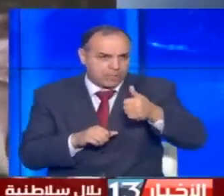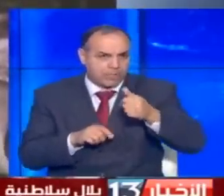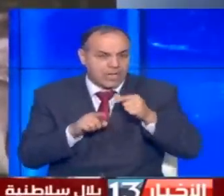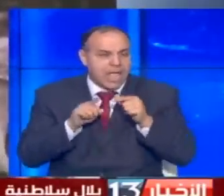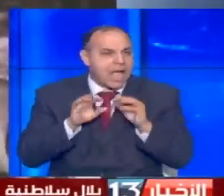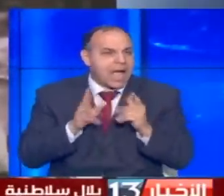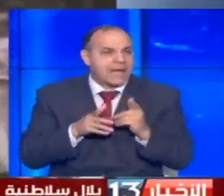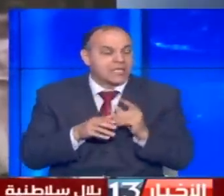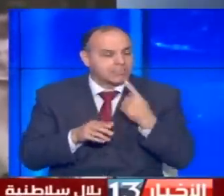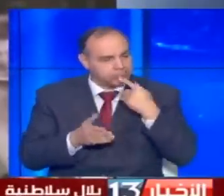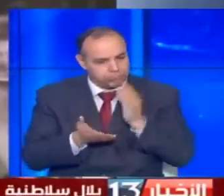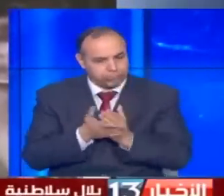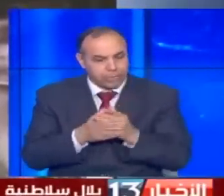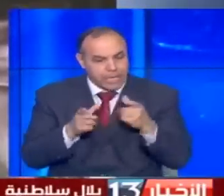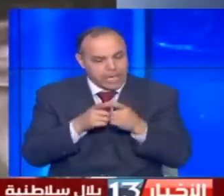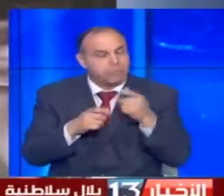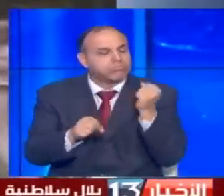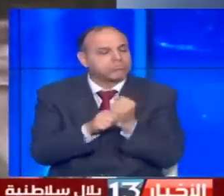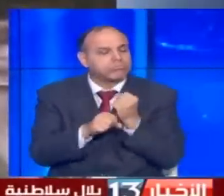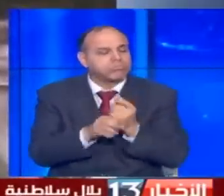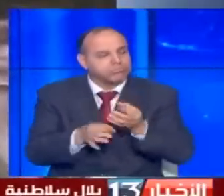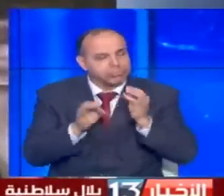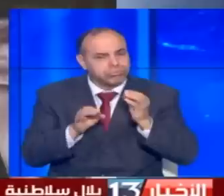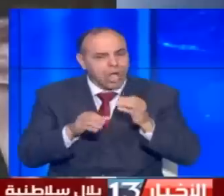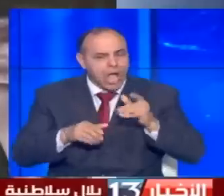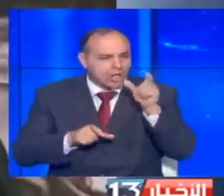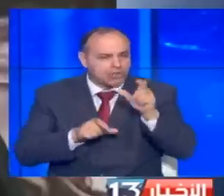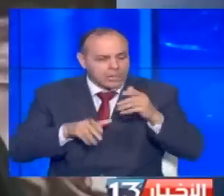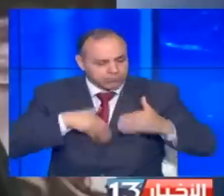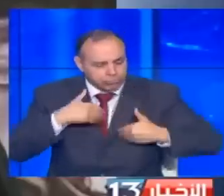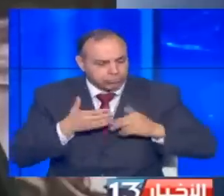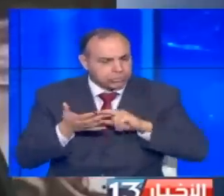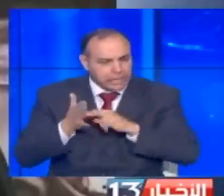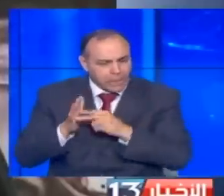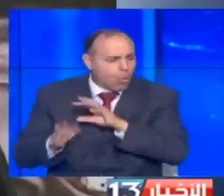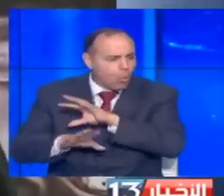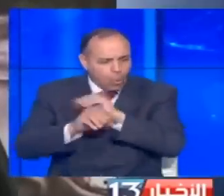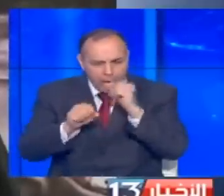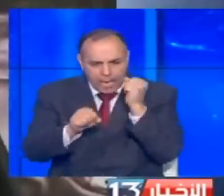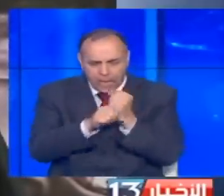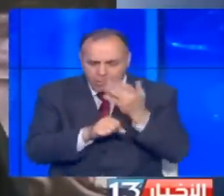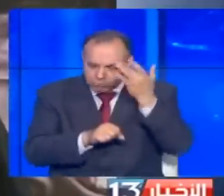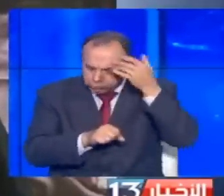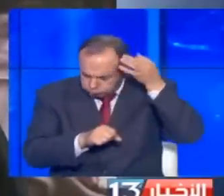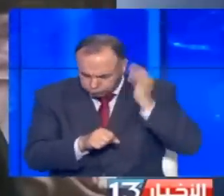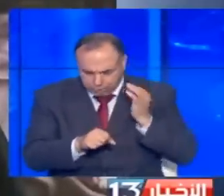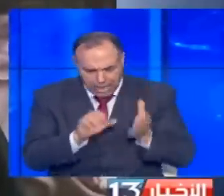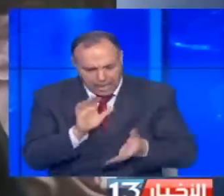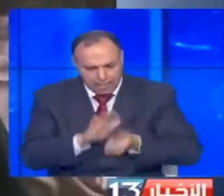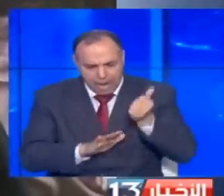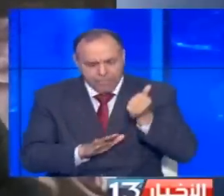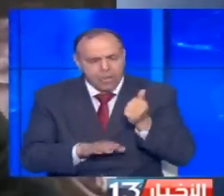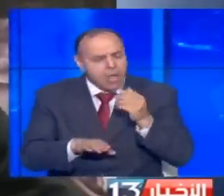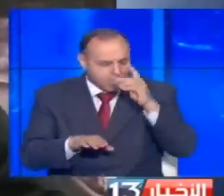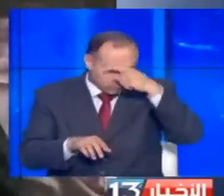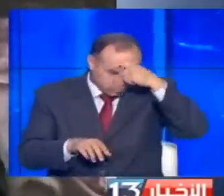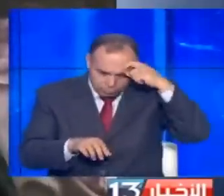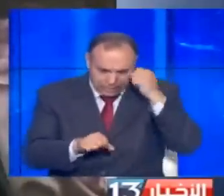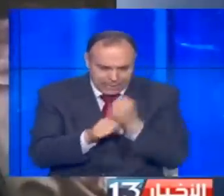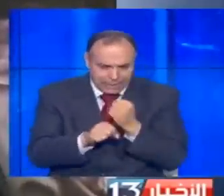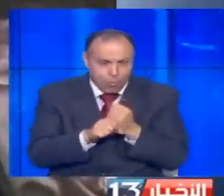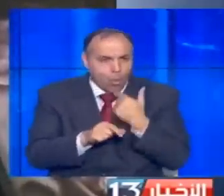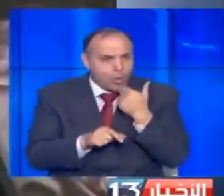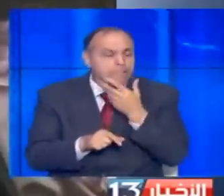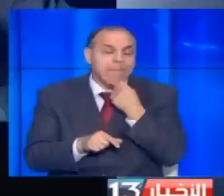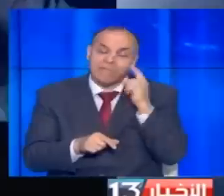بالحق ممثلين تقنين كل عبيد امنت و وقدمنا وتبقى بالحق يعني